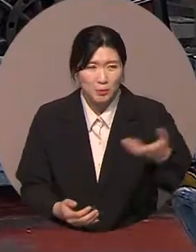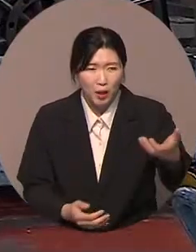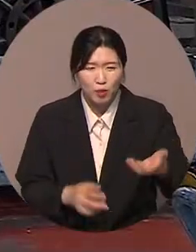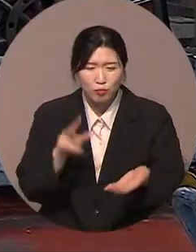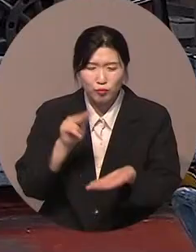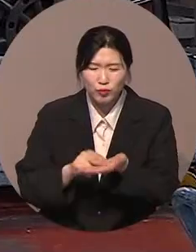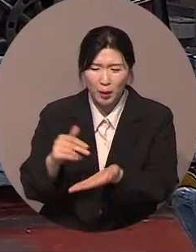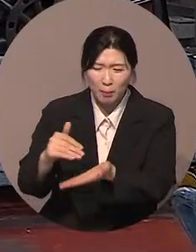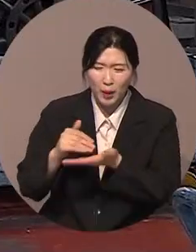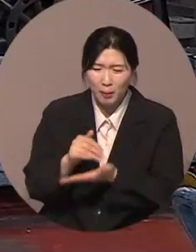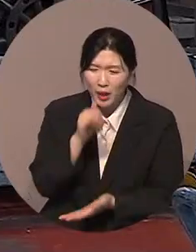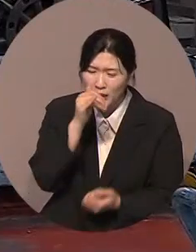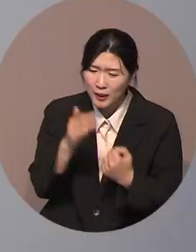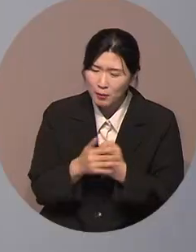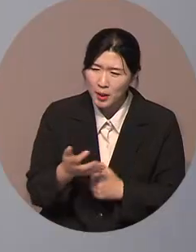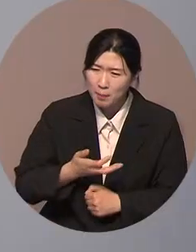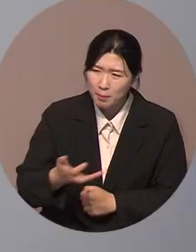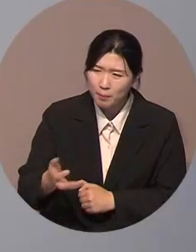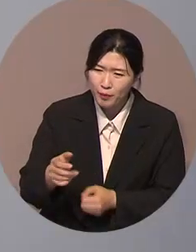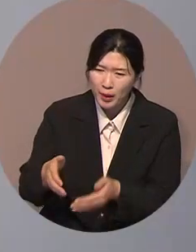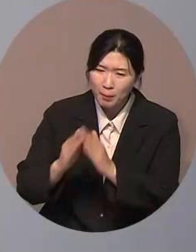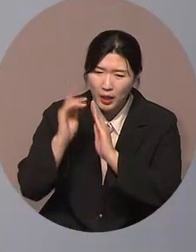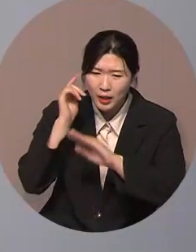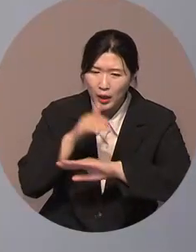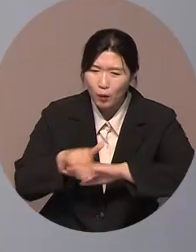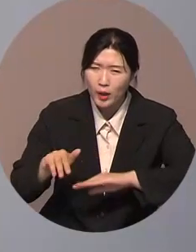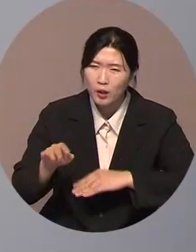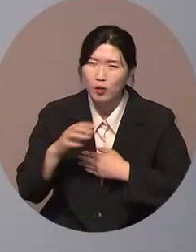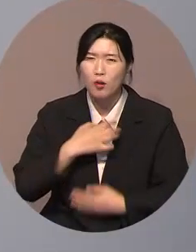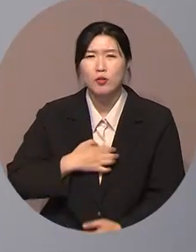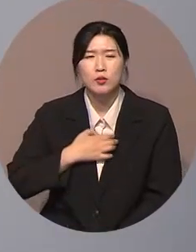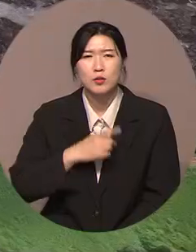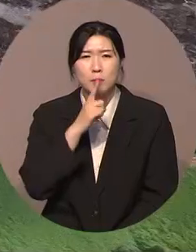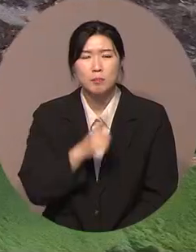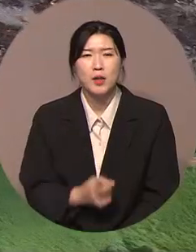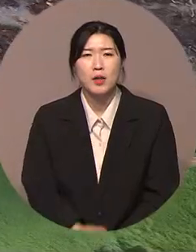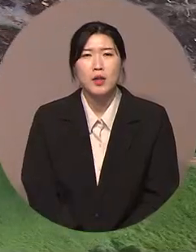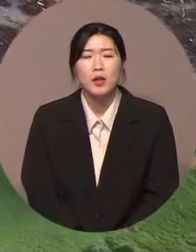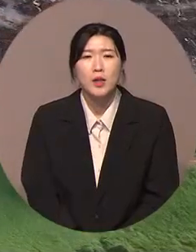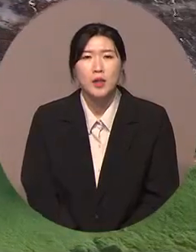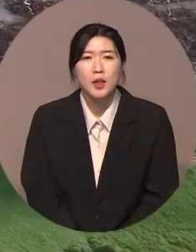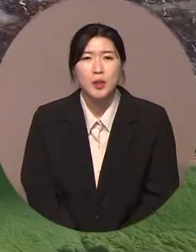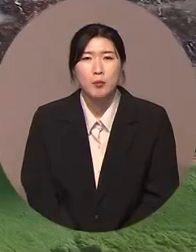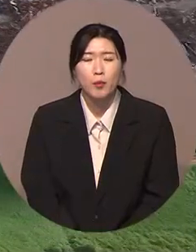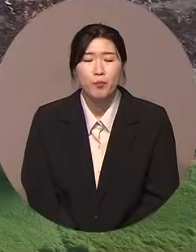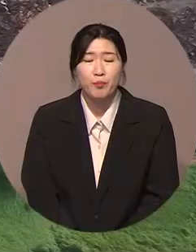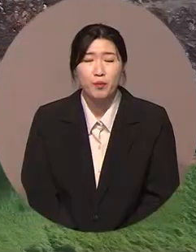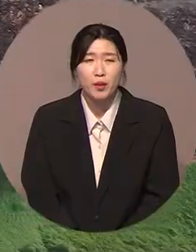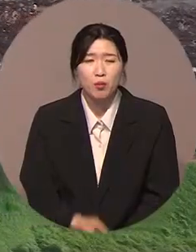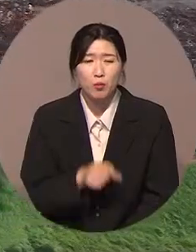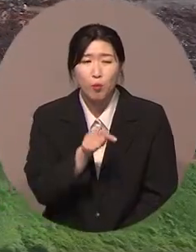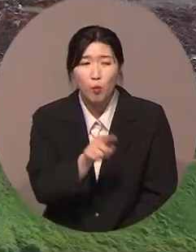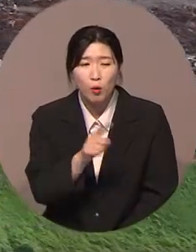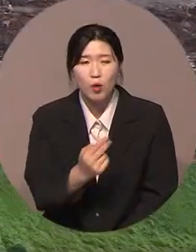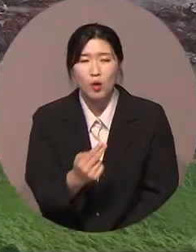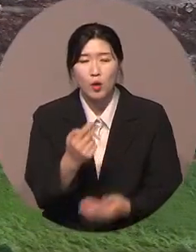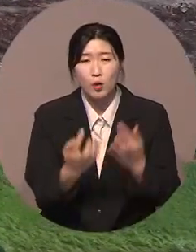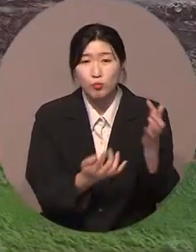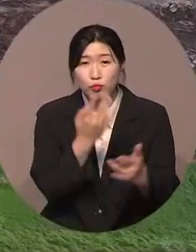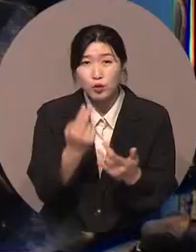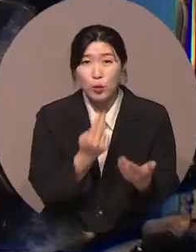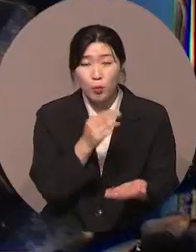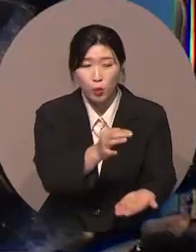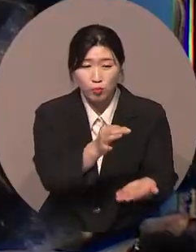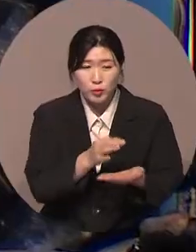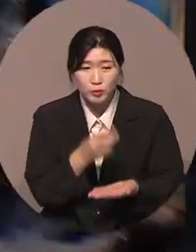맞물리면서 전략적인 선택을 했다는 분석이 나오고 있습니다. 결국 3천억 원 안팎의 화재 보험금은 헝가리